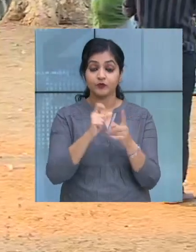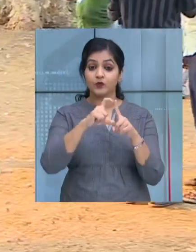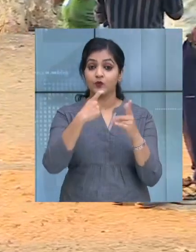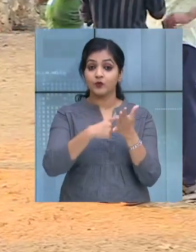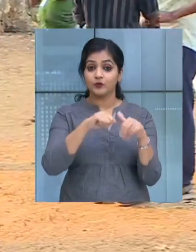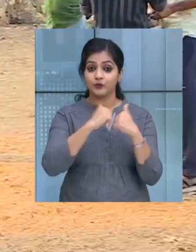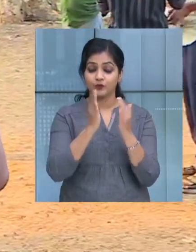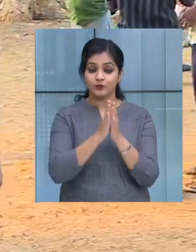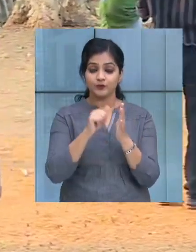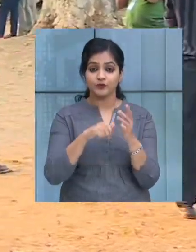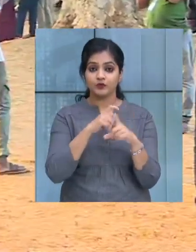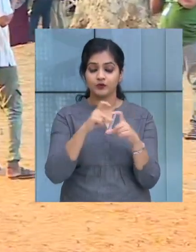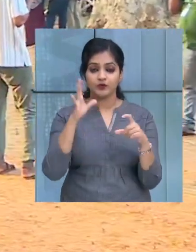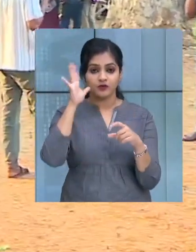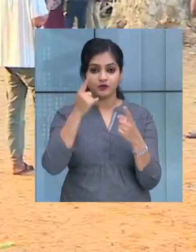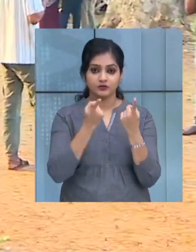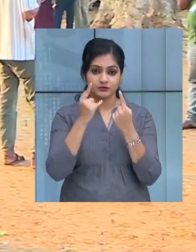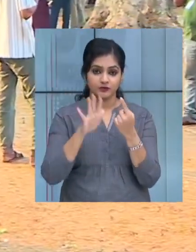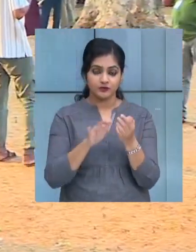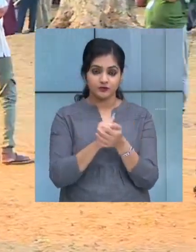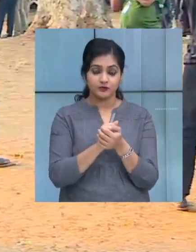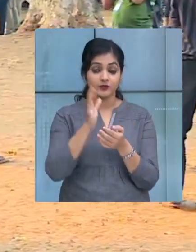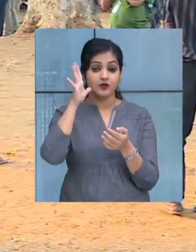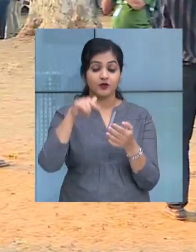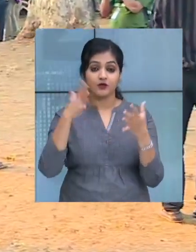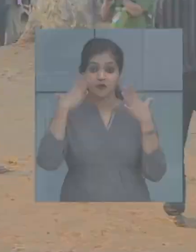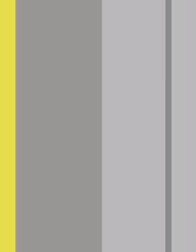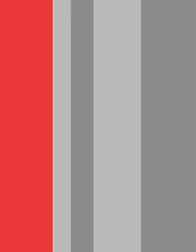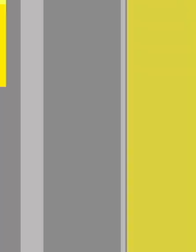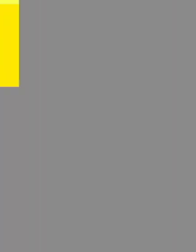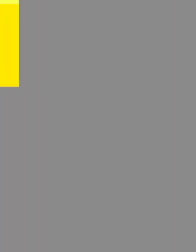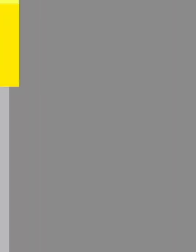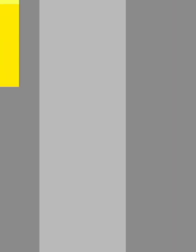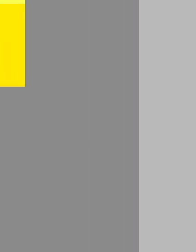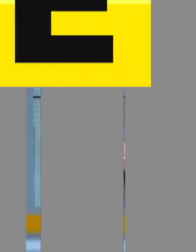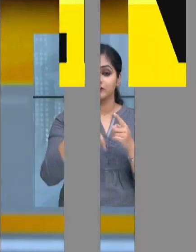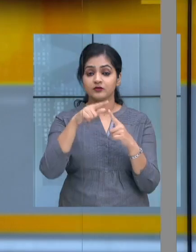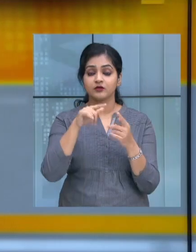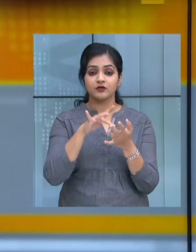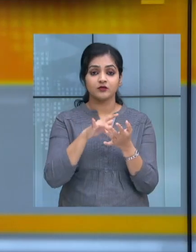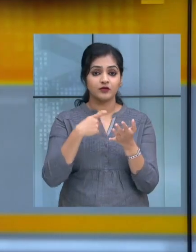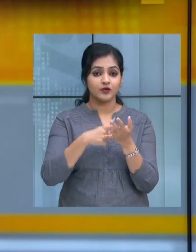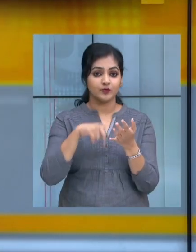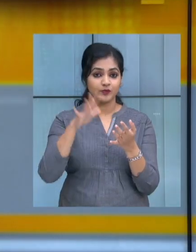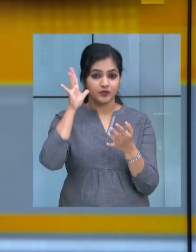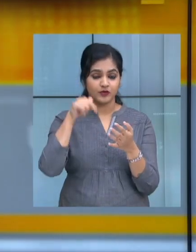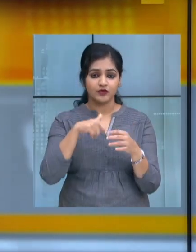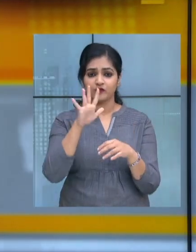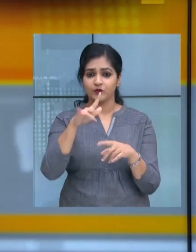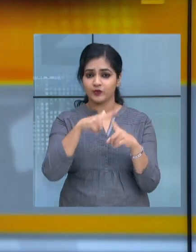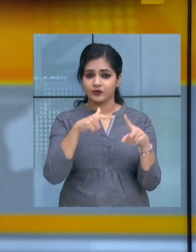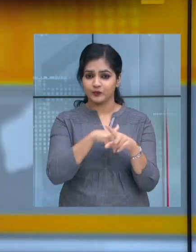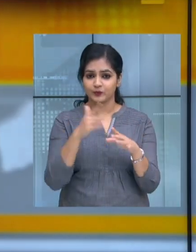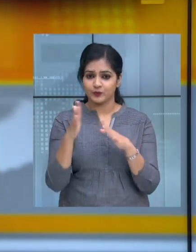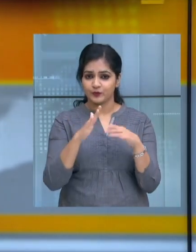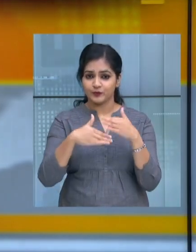ഡോക്ടർമാരടക്കം ശരി അശ്വിൻ, ഏതായാലും ആനകളുടെ ഫിറ്റ്നസ് പരിശോധന നടന്നുകൊണ്ടിരിക്കുകയാണ്. തെച്ചിക്കോട്ടുകാവ് രാമചന്ദ്രൻ ഏതാണ്ട് 5:30